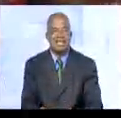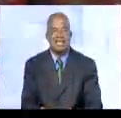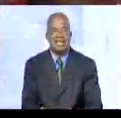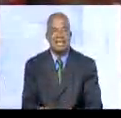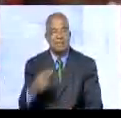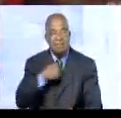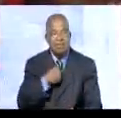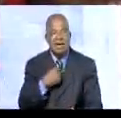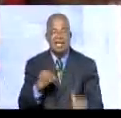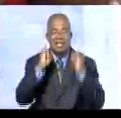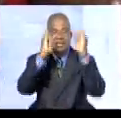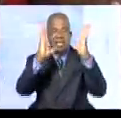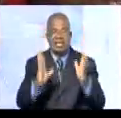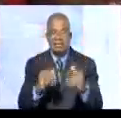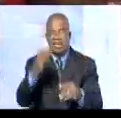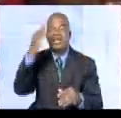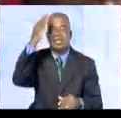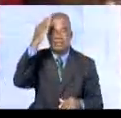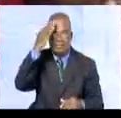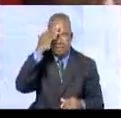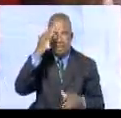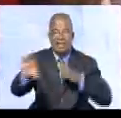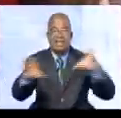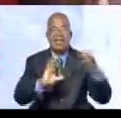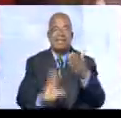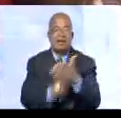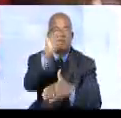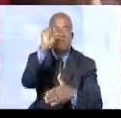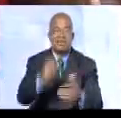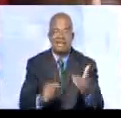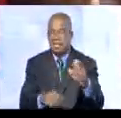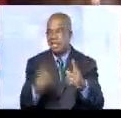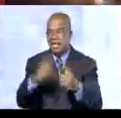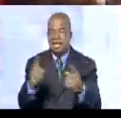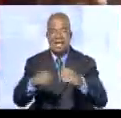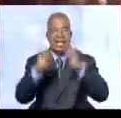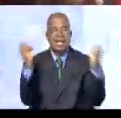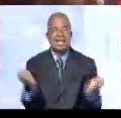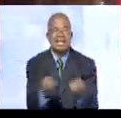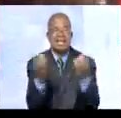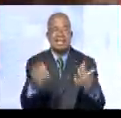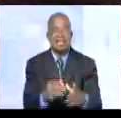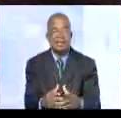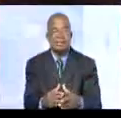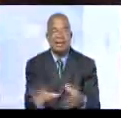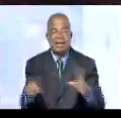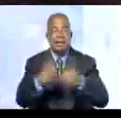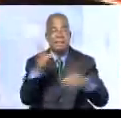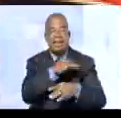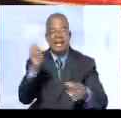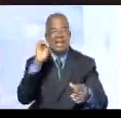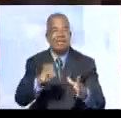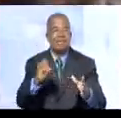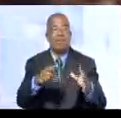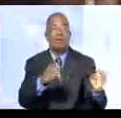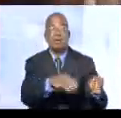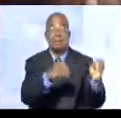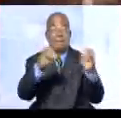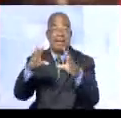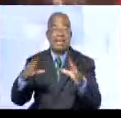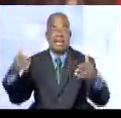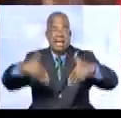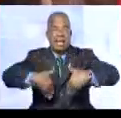qu'Ivoirien, je crois en cette équipe. On va toujours les supporter. Mais il faut rajeunir un peu l'équipe. Il faut mettre du